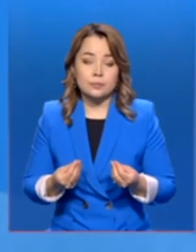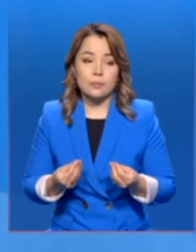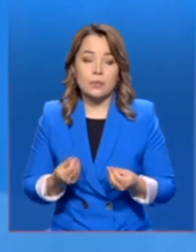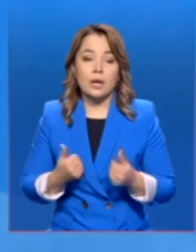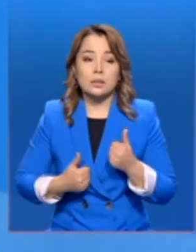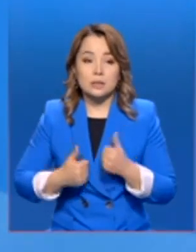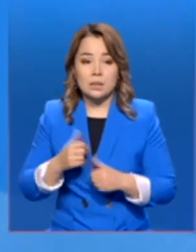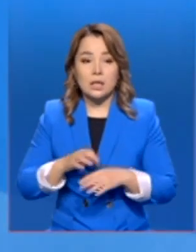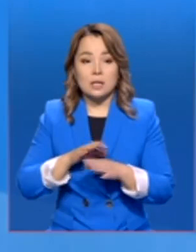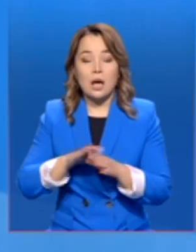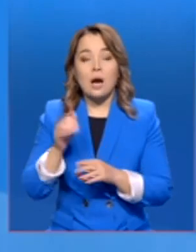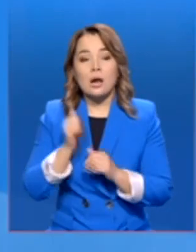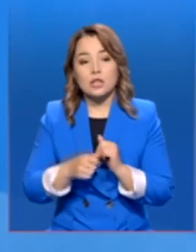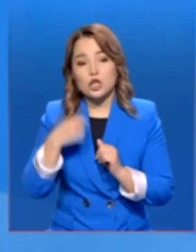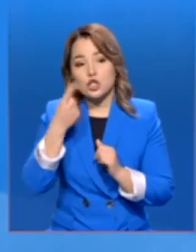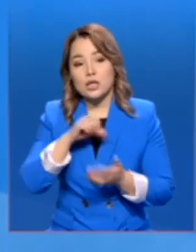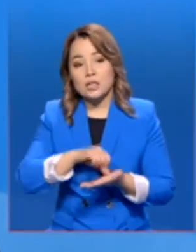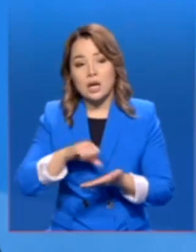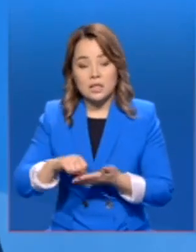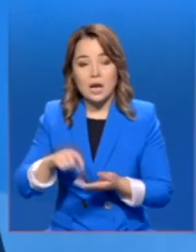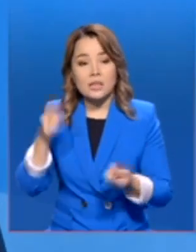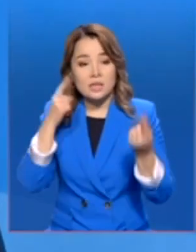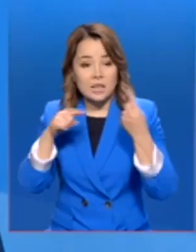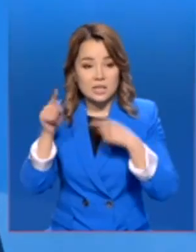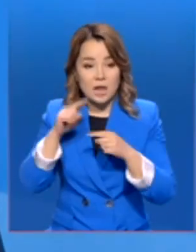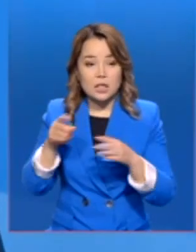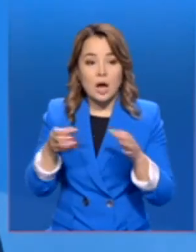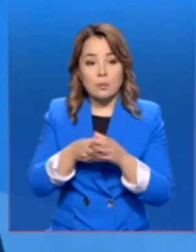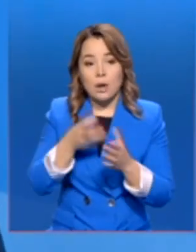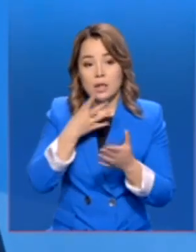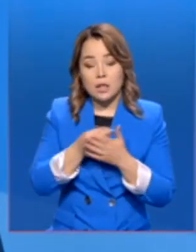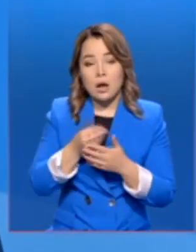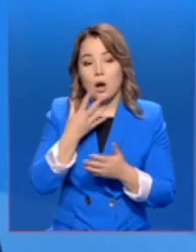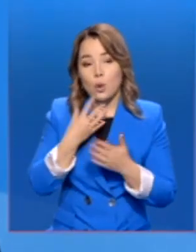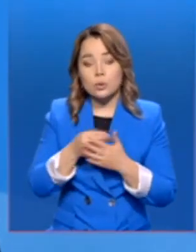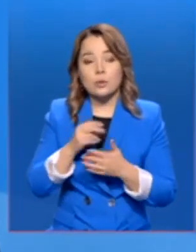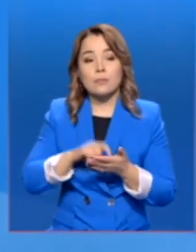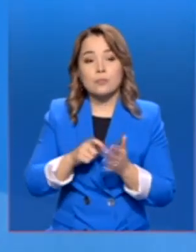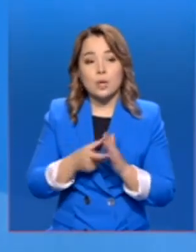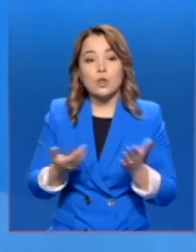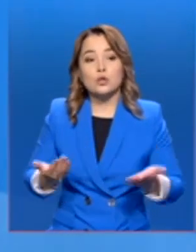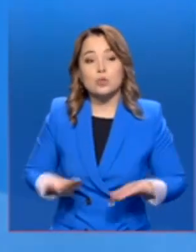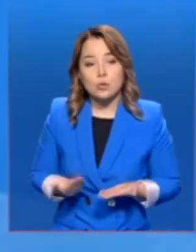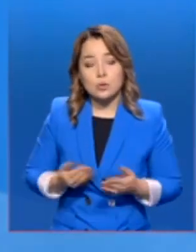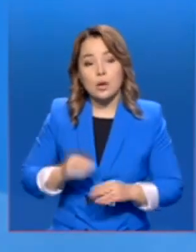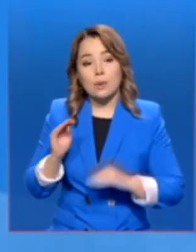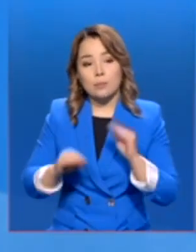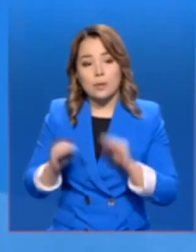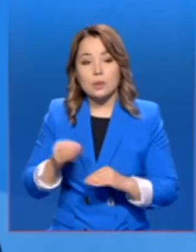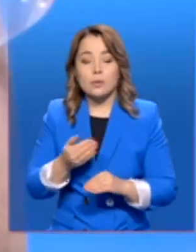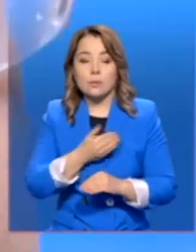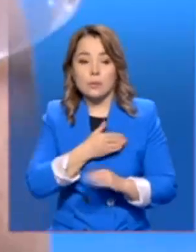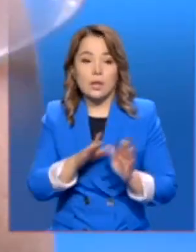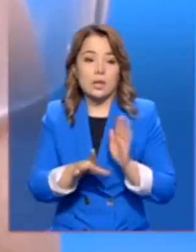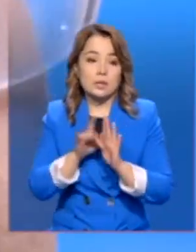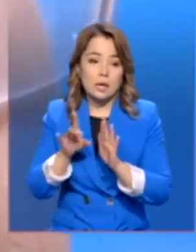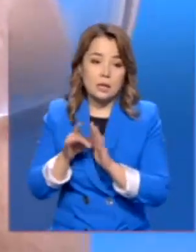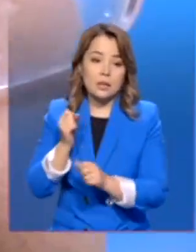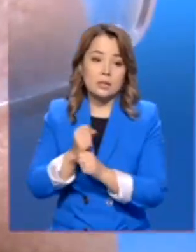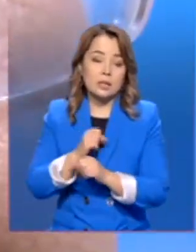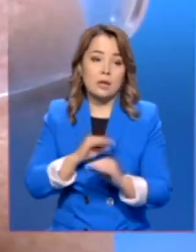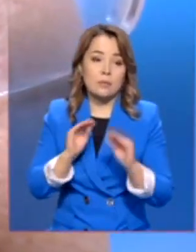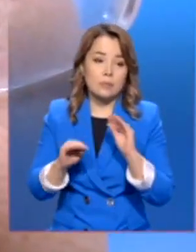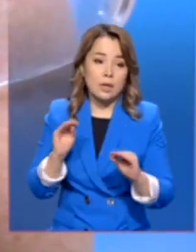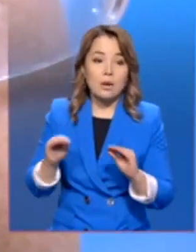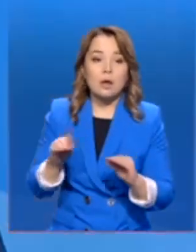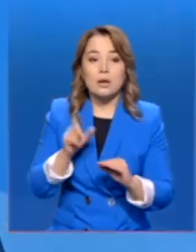бұл әрбір жекелеген меншілік дизайнерлық пен әрбір квартира өзін үйін өзі қалауымен жасап жатқан соң өзіне